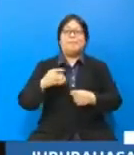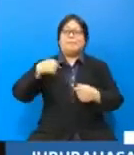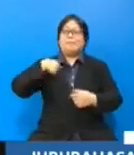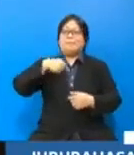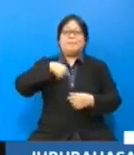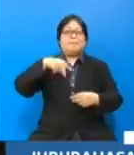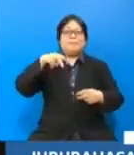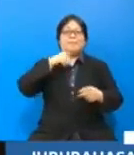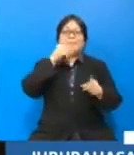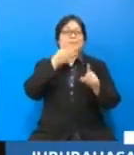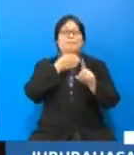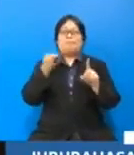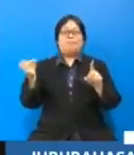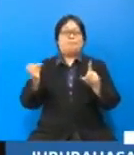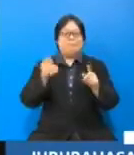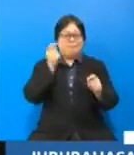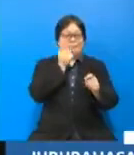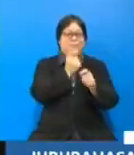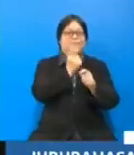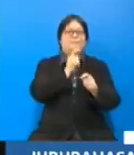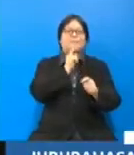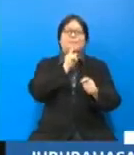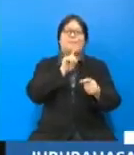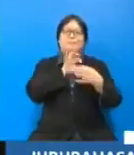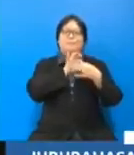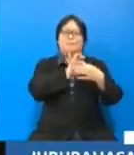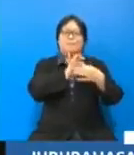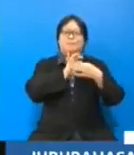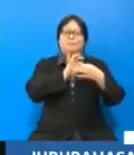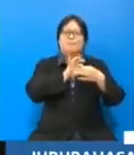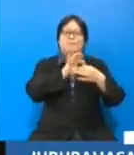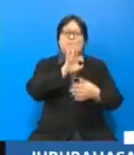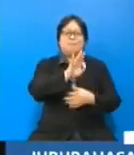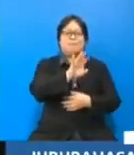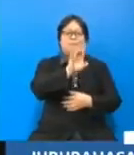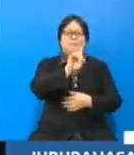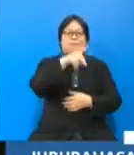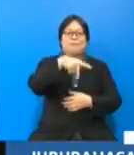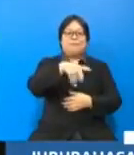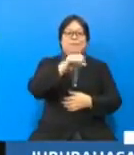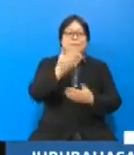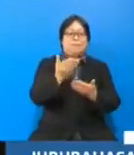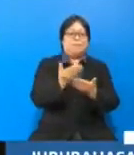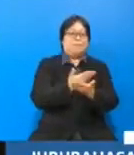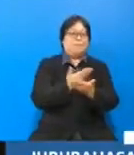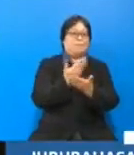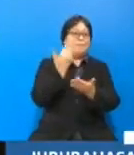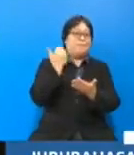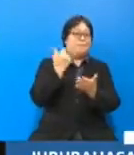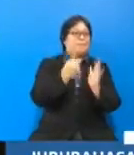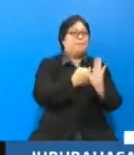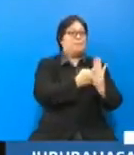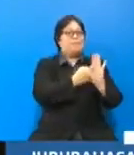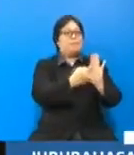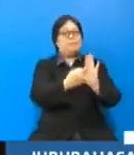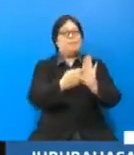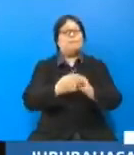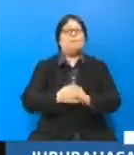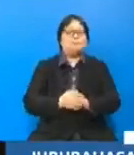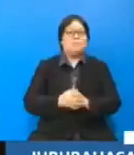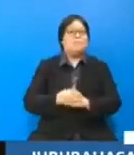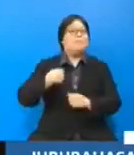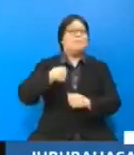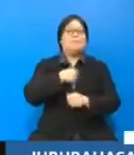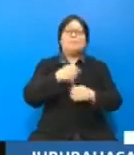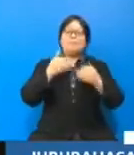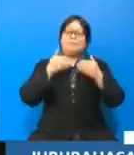kita tidak berganjak walaupun hubungan kita dengan FPDA baru-baru ini menunjukkan bahawa